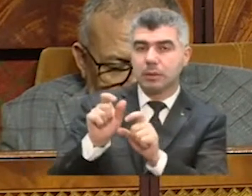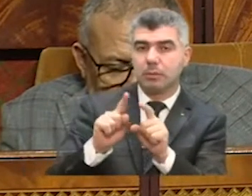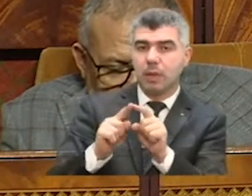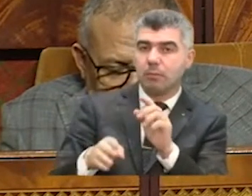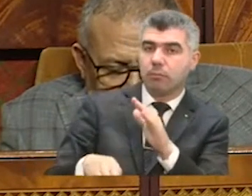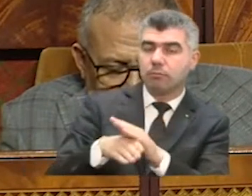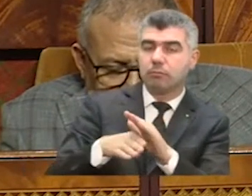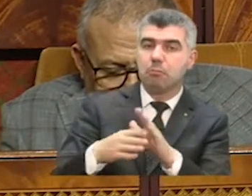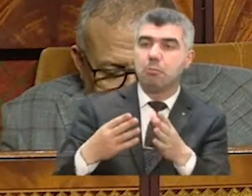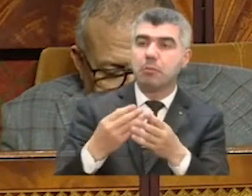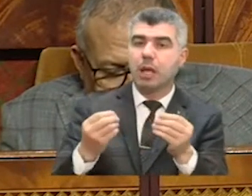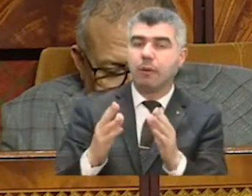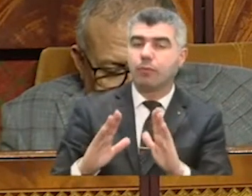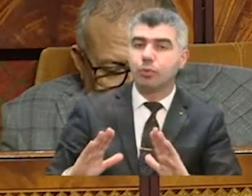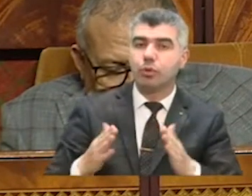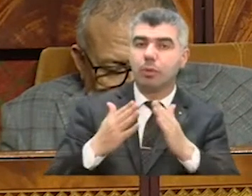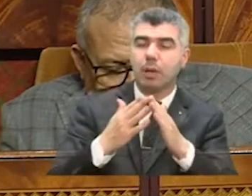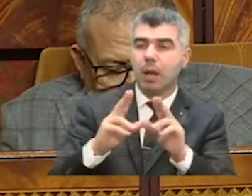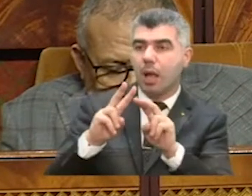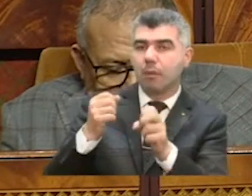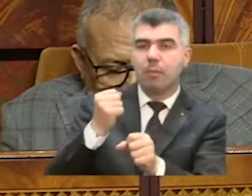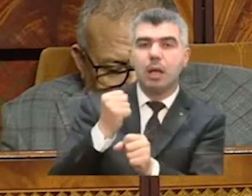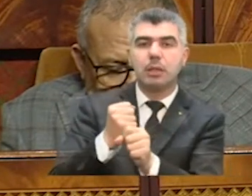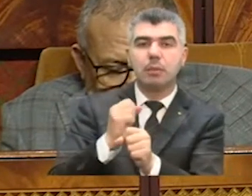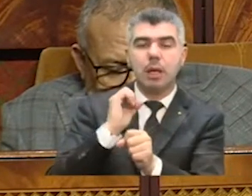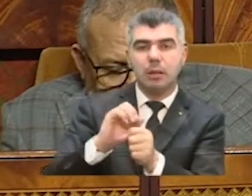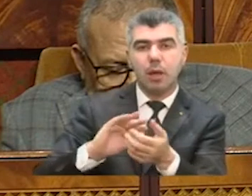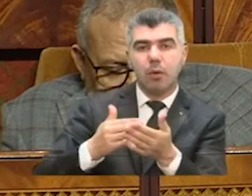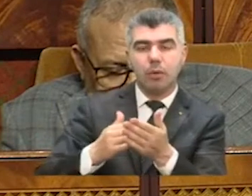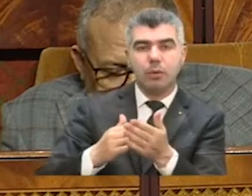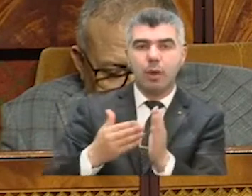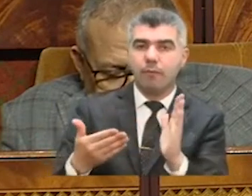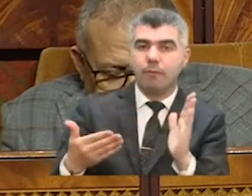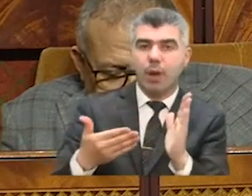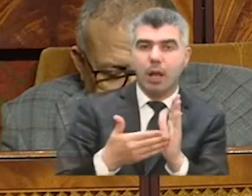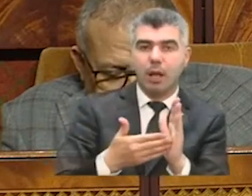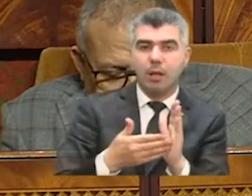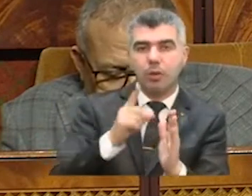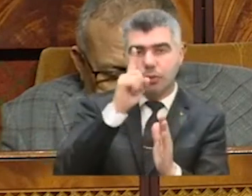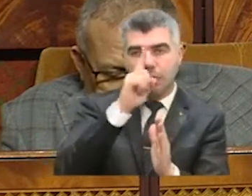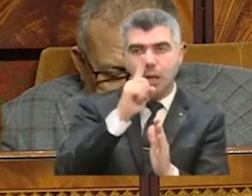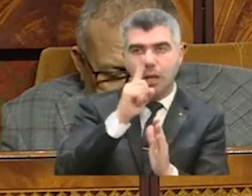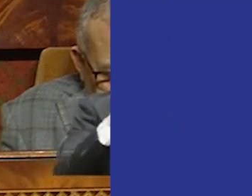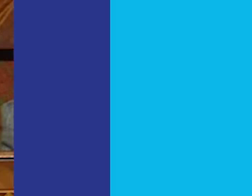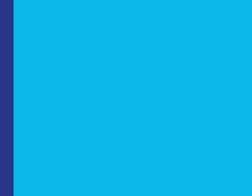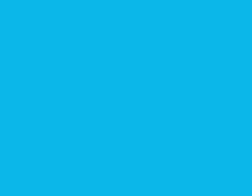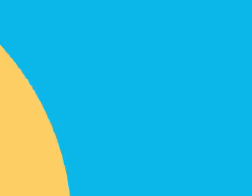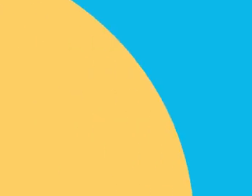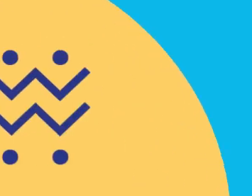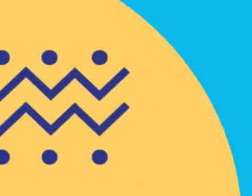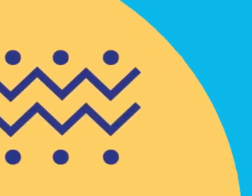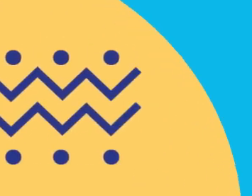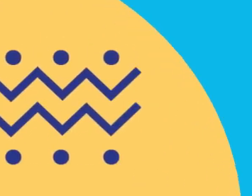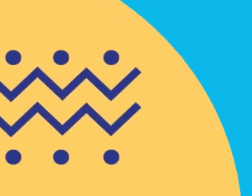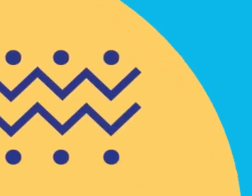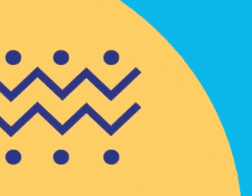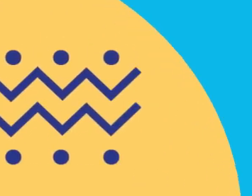مناطقهم القروية والجبلية بحثا عن لقمة العيش الكريم. وفي الأخير نطلب من الله الغيث عز وجل الغيث. شكرا.